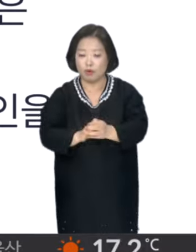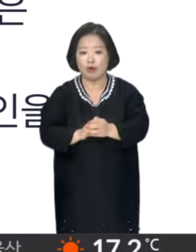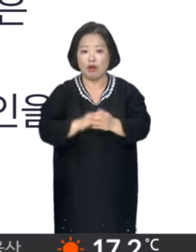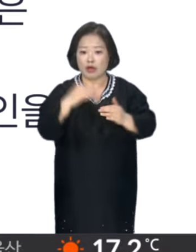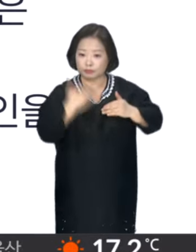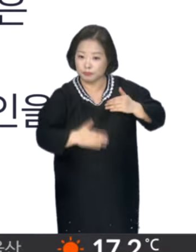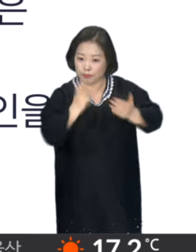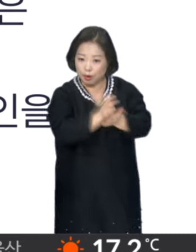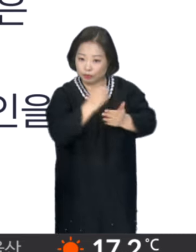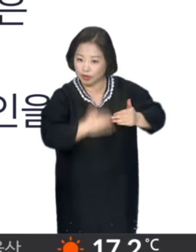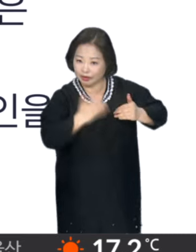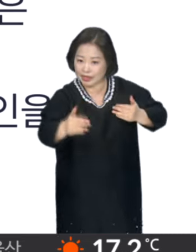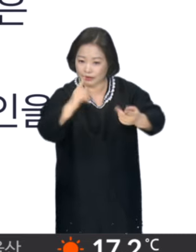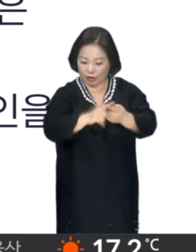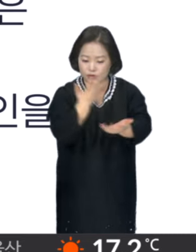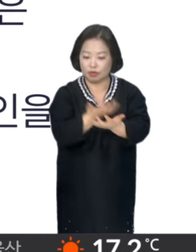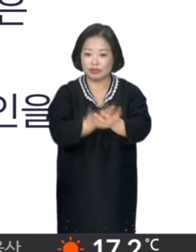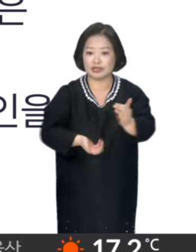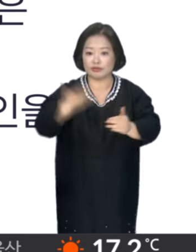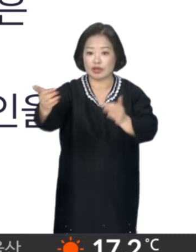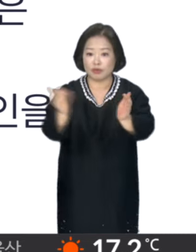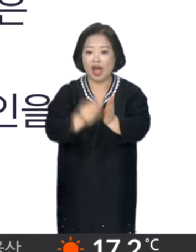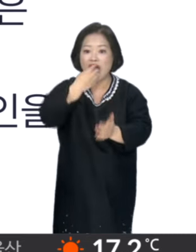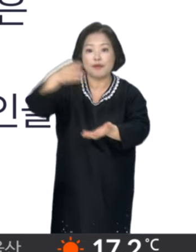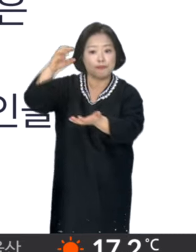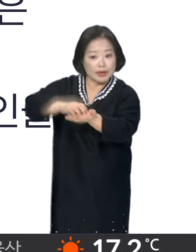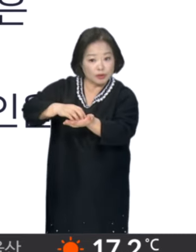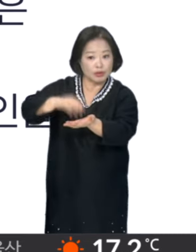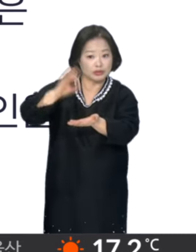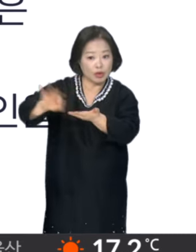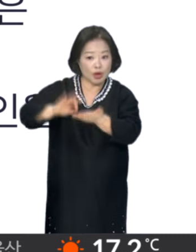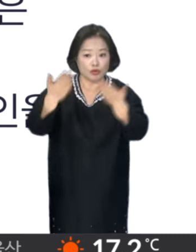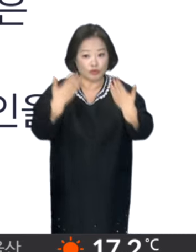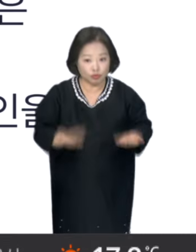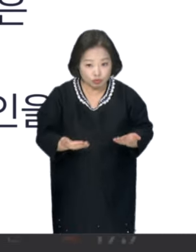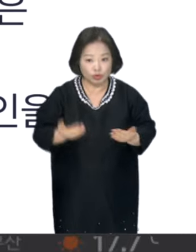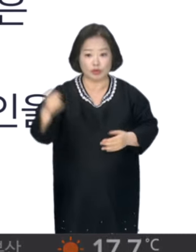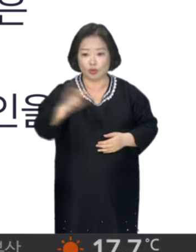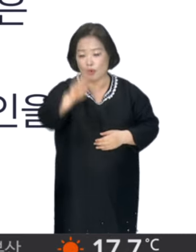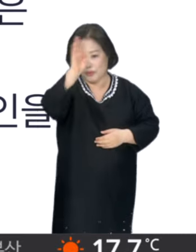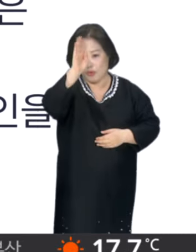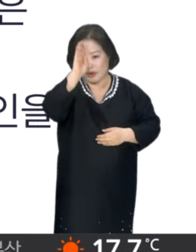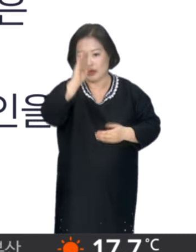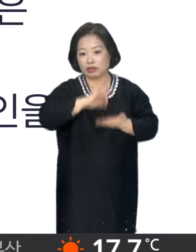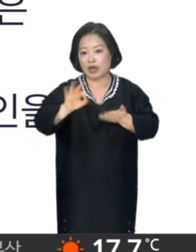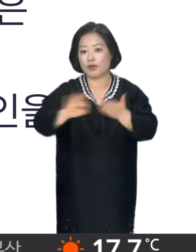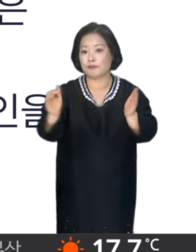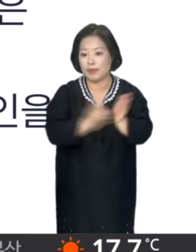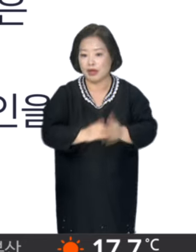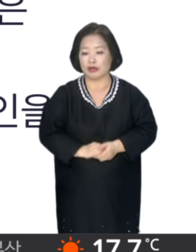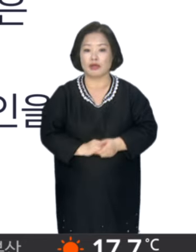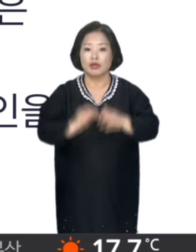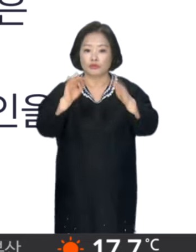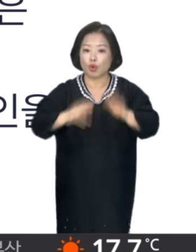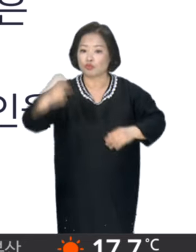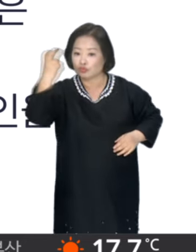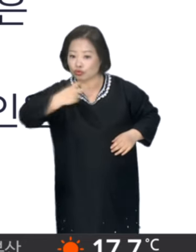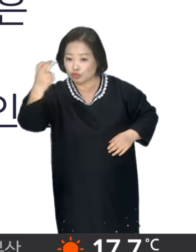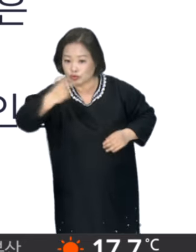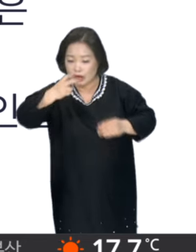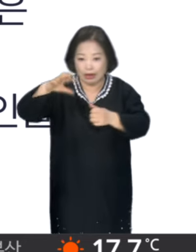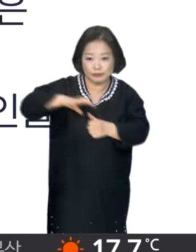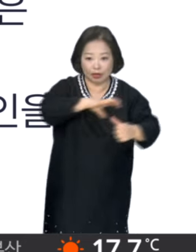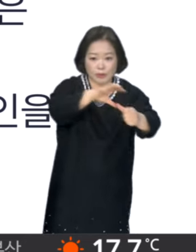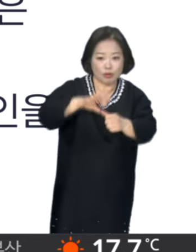합법적 절차에 따라 서류를 제출하고 승인을 받아 사용한 휴가와 병가라고 설명했습니다. 특히 수사와 감찰을